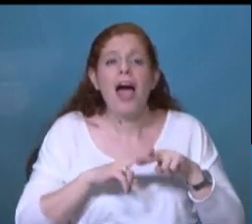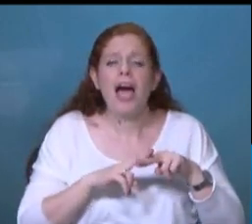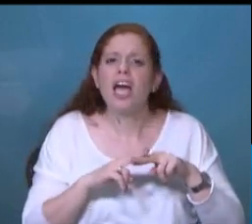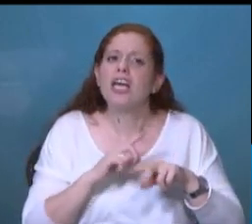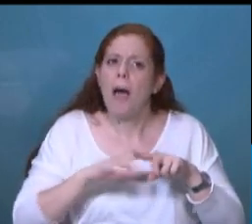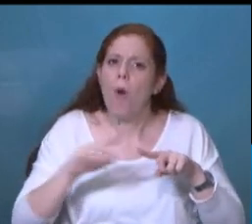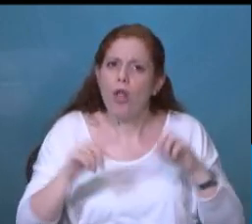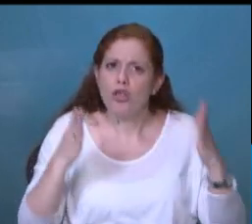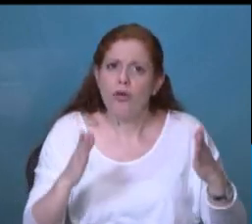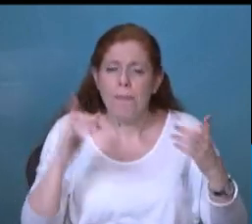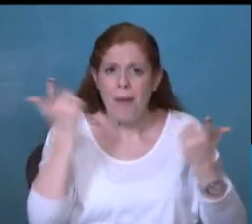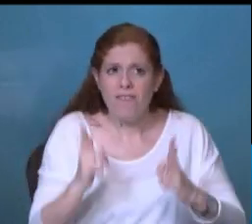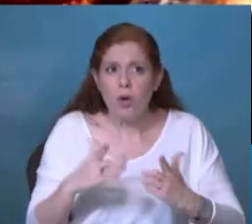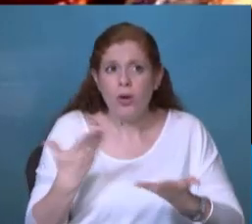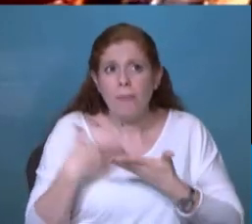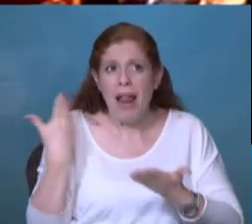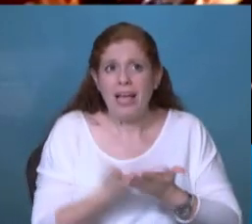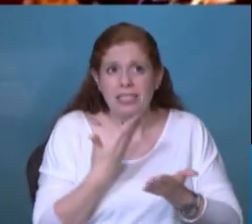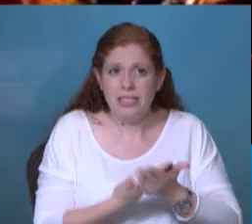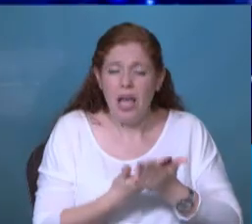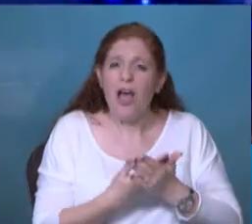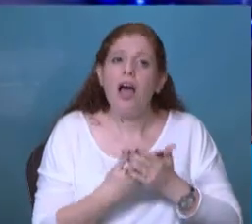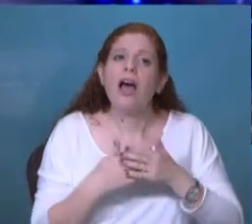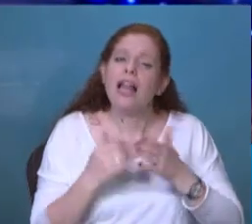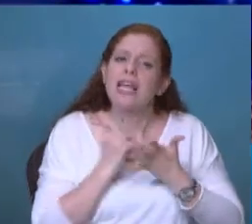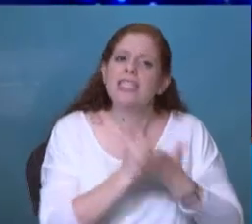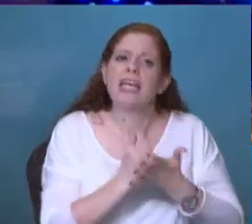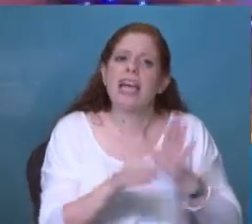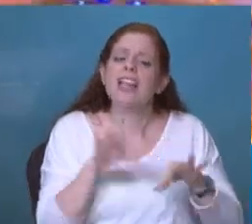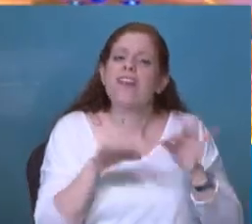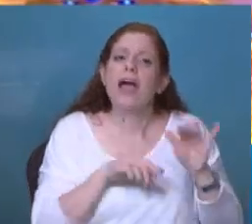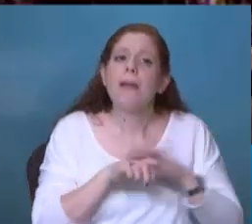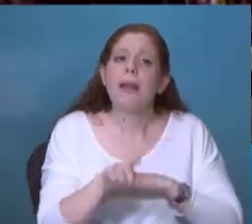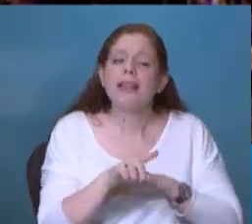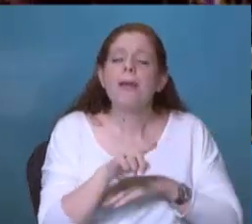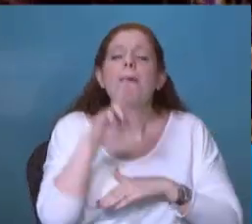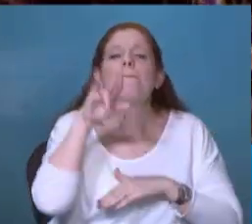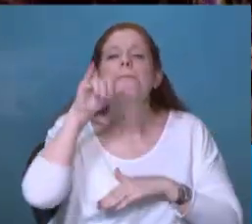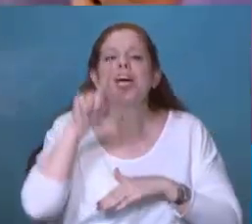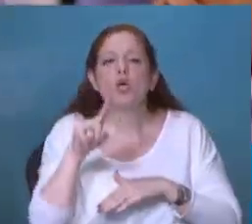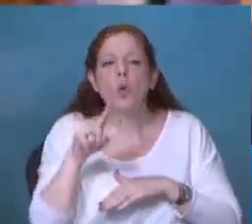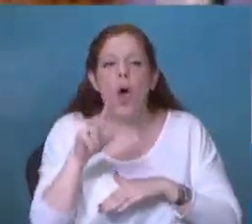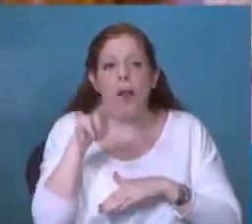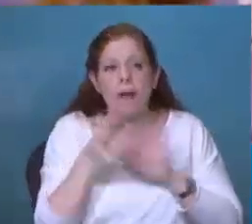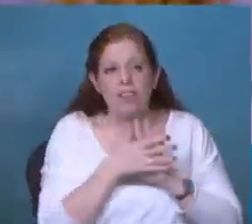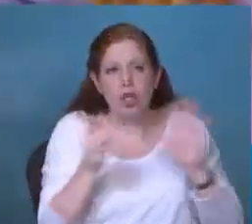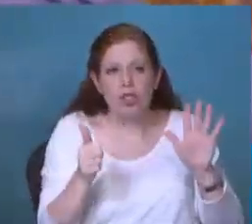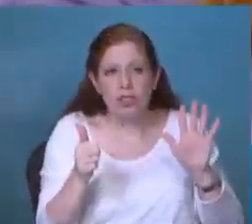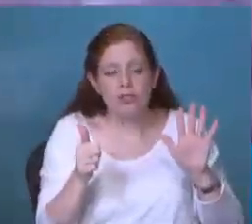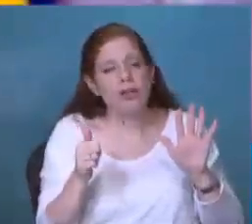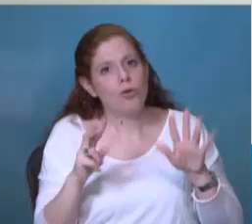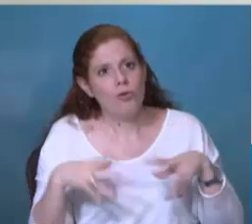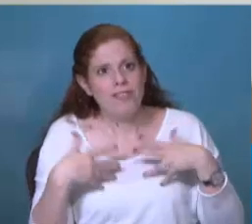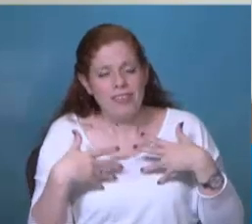חודשים ביוון, הוא קיבל הצעה לייצג את נבחרת הפליטים במשחקים האולימפיים בריו 2016. הניצוץ חזר לעיניו.